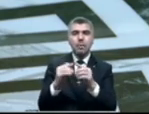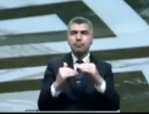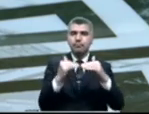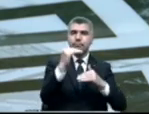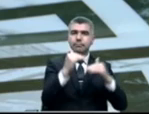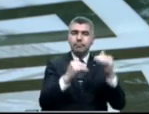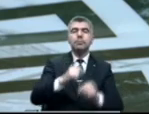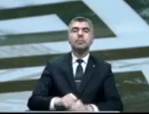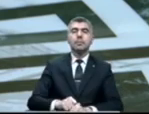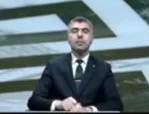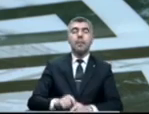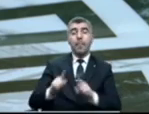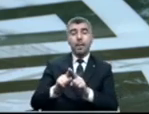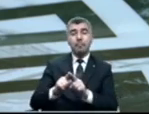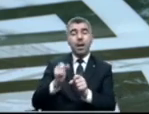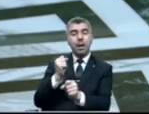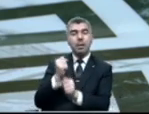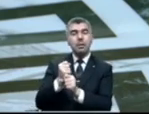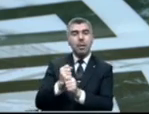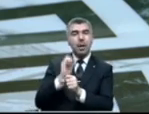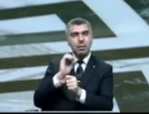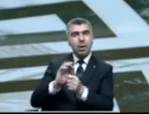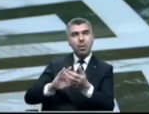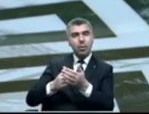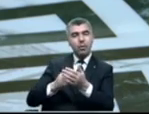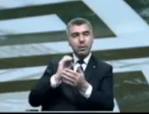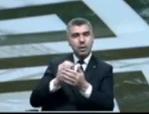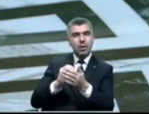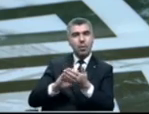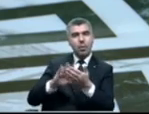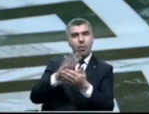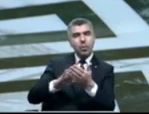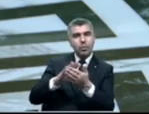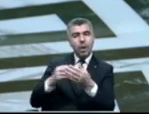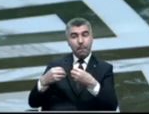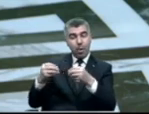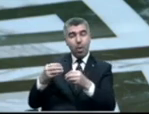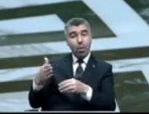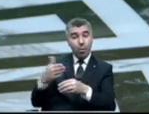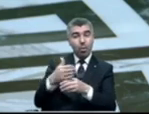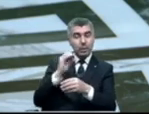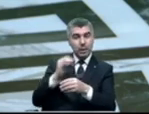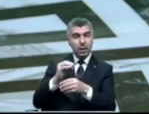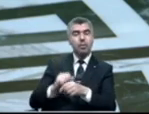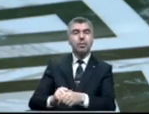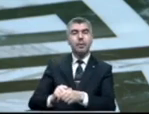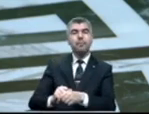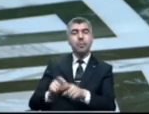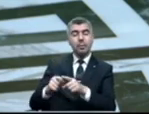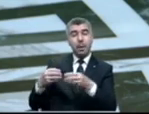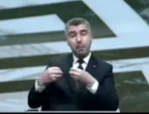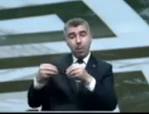العلني، تأطير وتنظيم المهن المتعلقة بمناولة السمك، إعادة هيكلة مهن